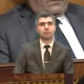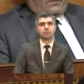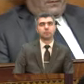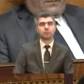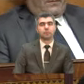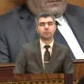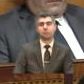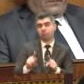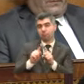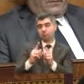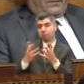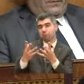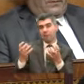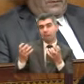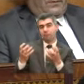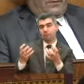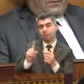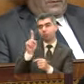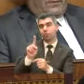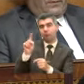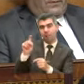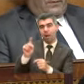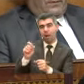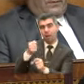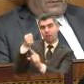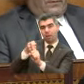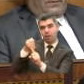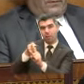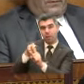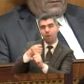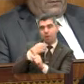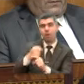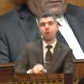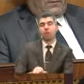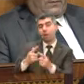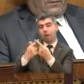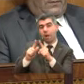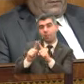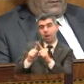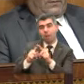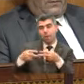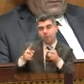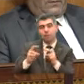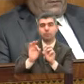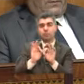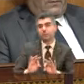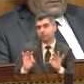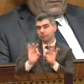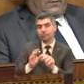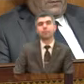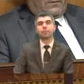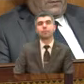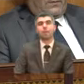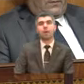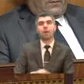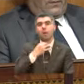أن مجموعة من الجماعات بدأت فيها الأشغال خاصة منطقة مزاب ولم تكتمل بعد. الغريب في الأمر أن هذه